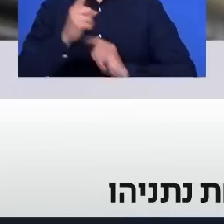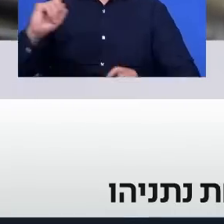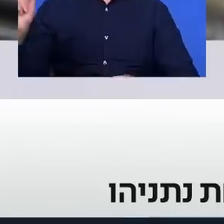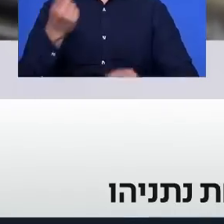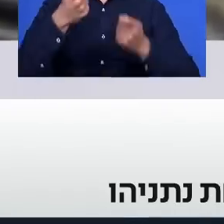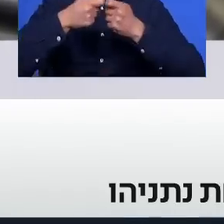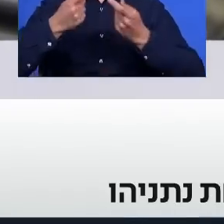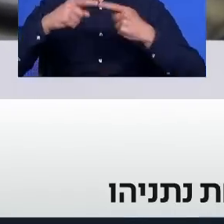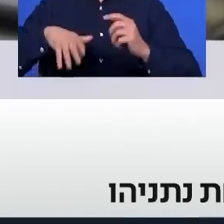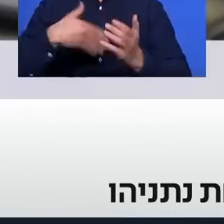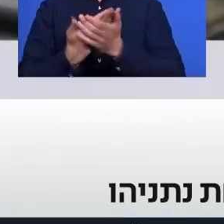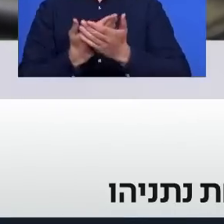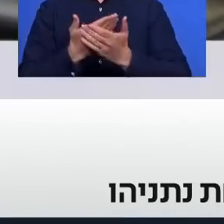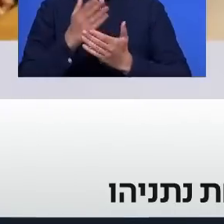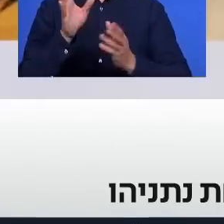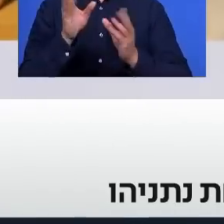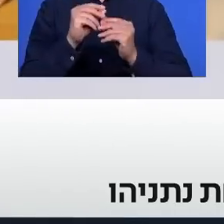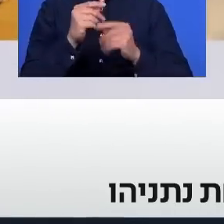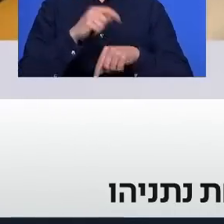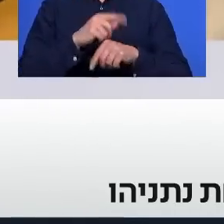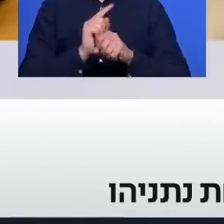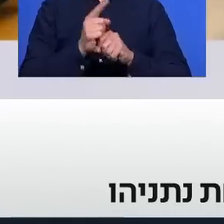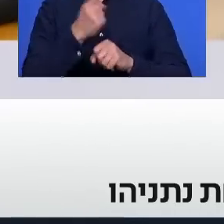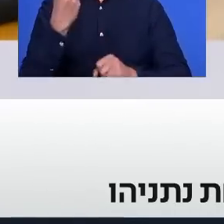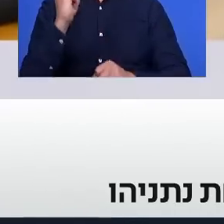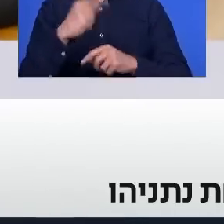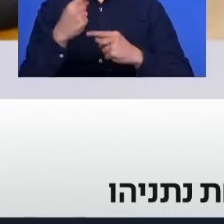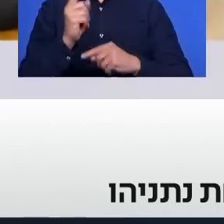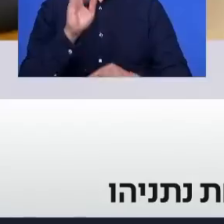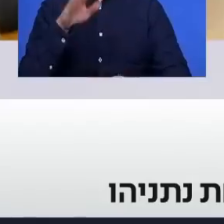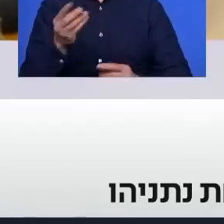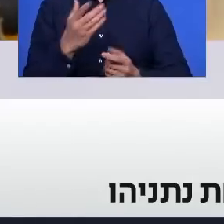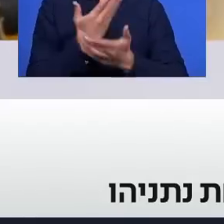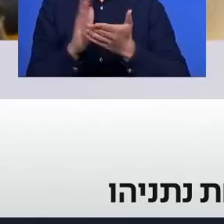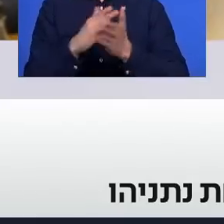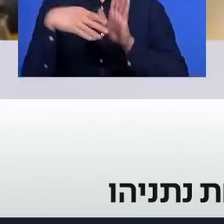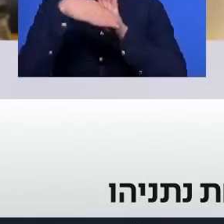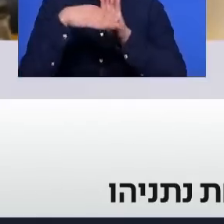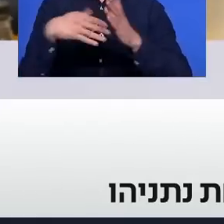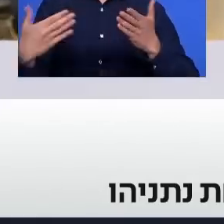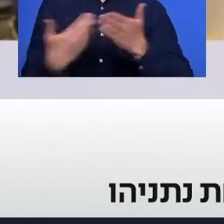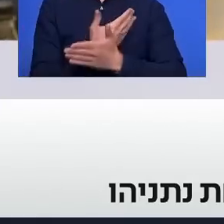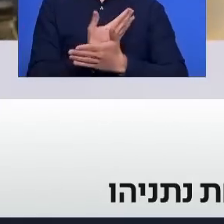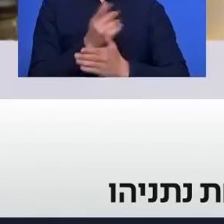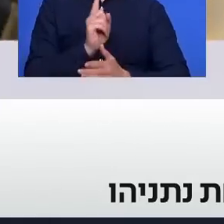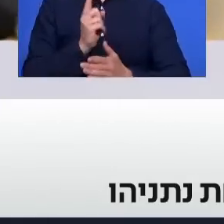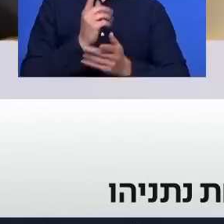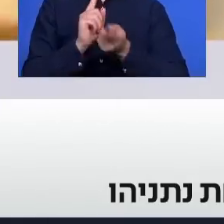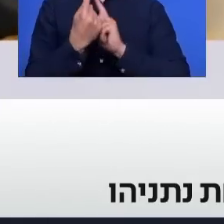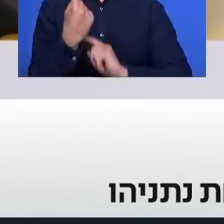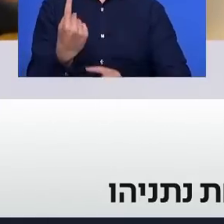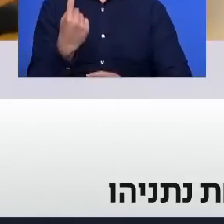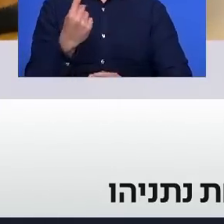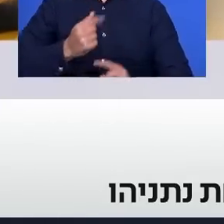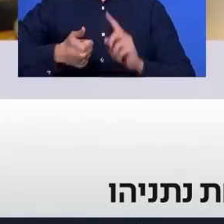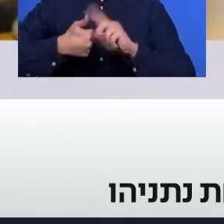הוועדה המייעצת, אגב, עם דדליין תוך 120 יום, ולא רק זאת, אלא גם לקבוע תנאי סף חדשים למי שיחליף אותם. בין